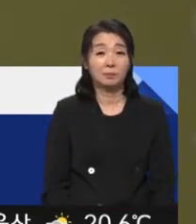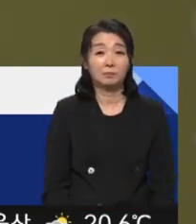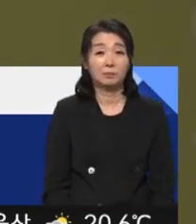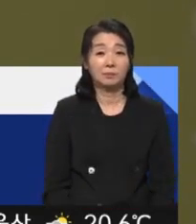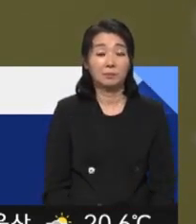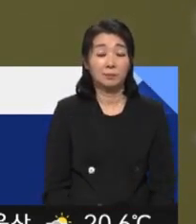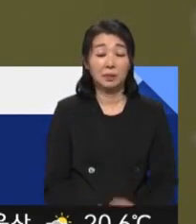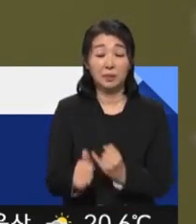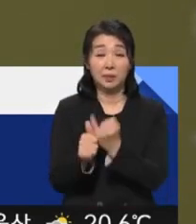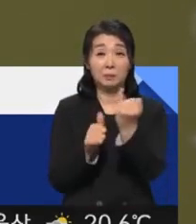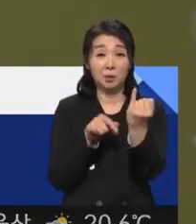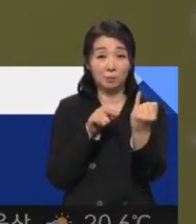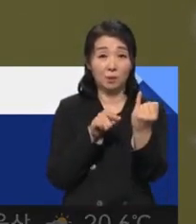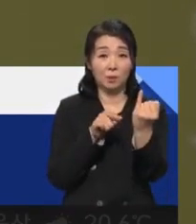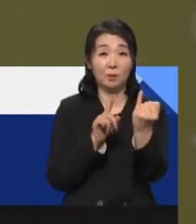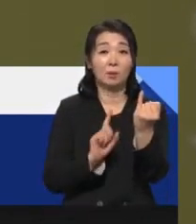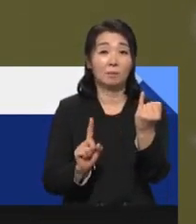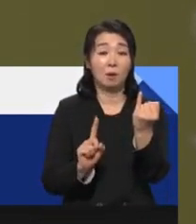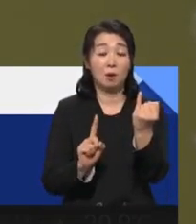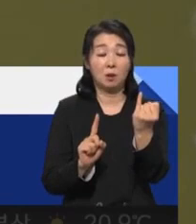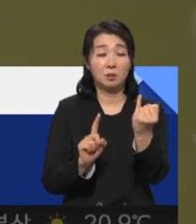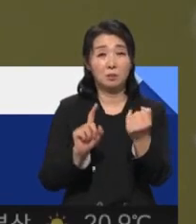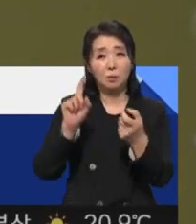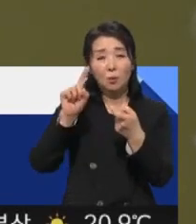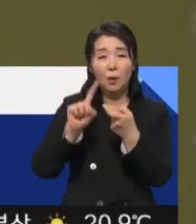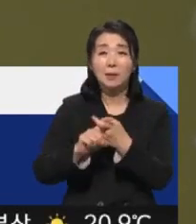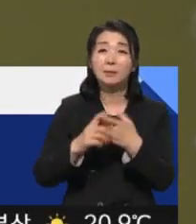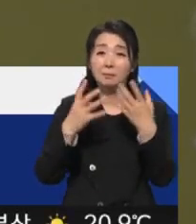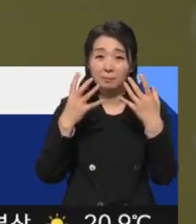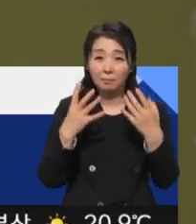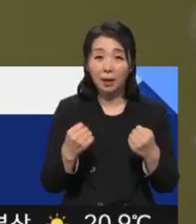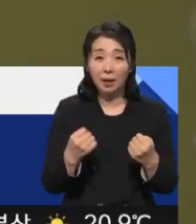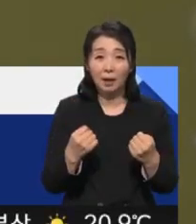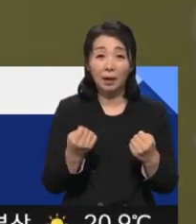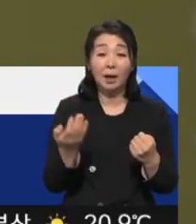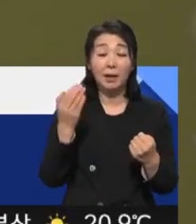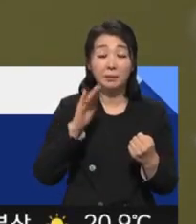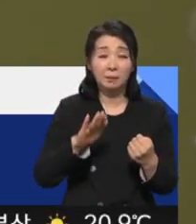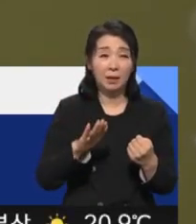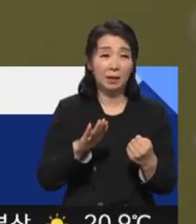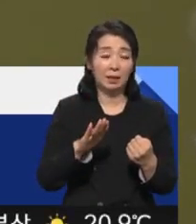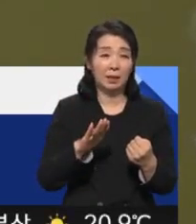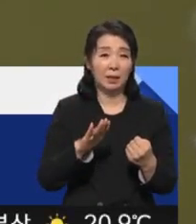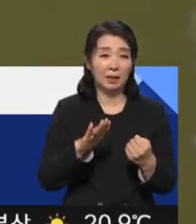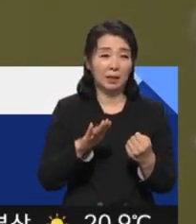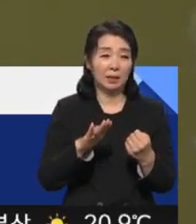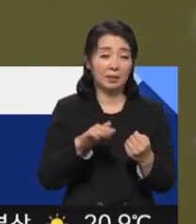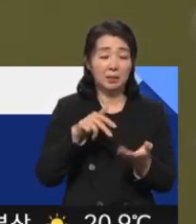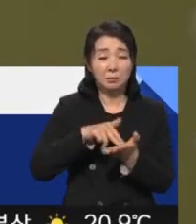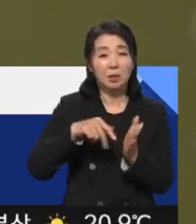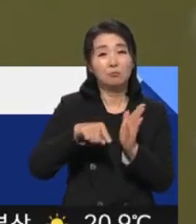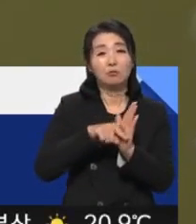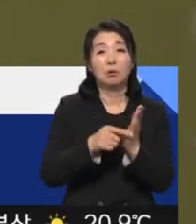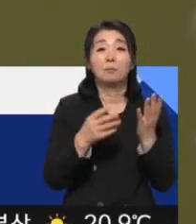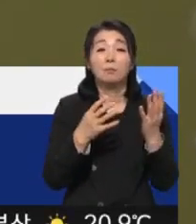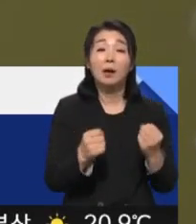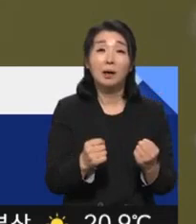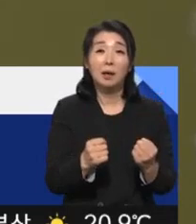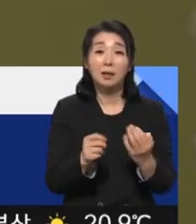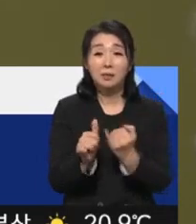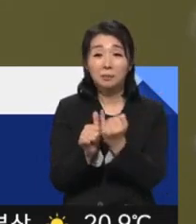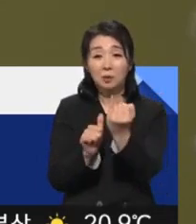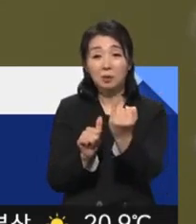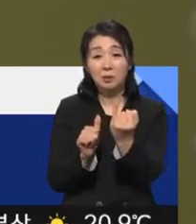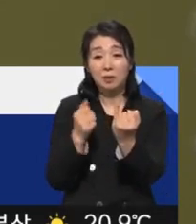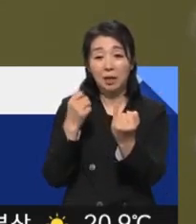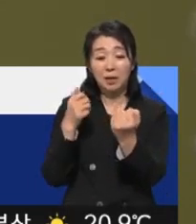그러니까 김건희 여사 같은 경우에는 관심도가 높잖아요. 근데 그것이 좀 부정적인 관심도가 높거든요. 그런데 김건희 여사가